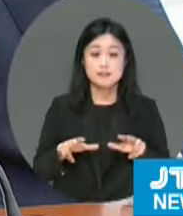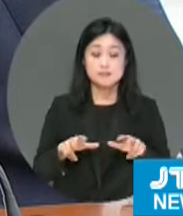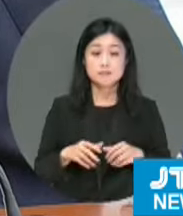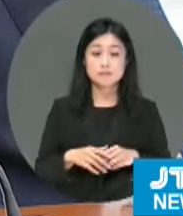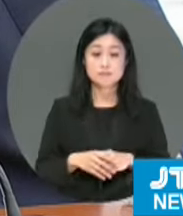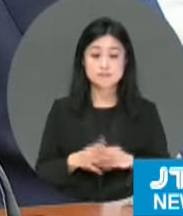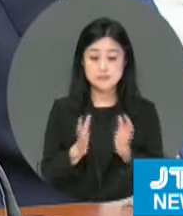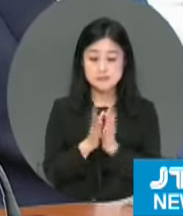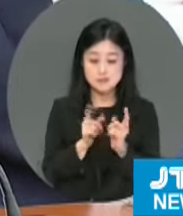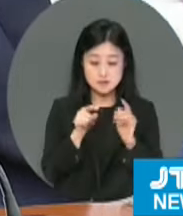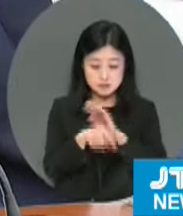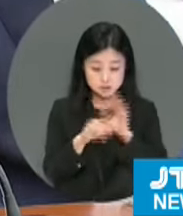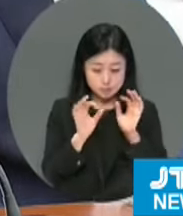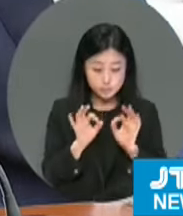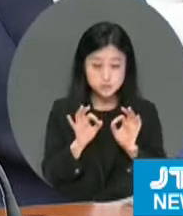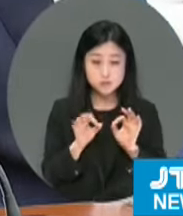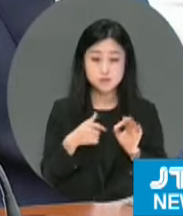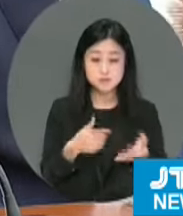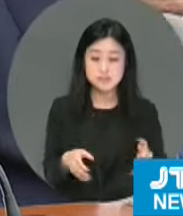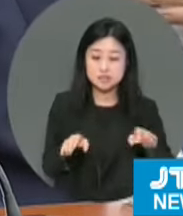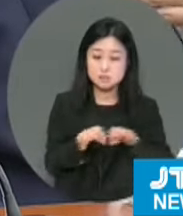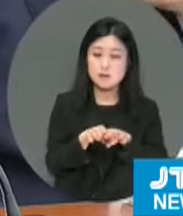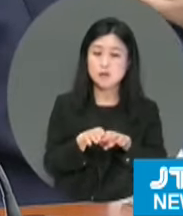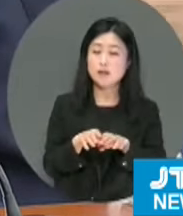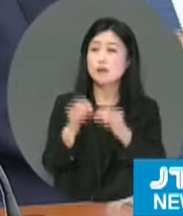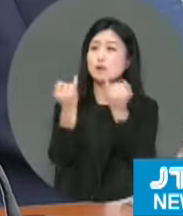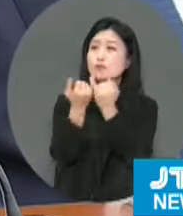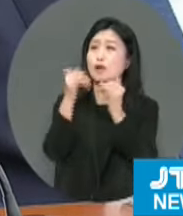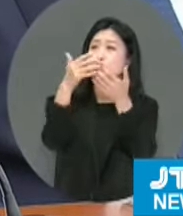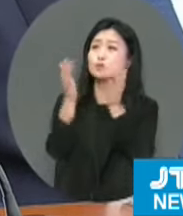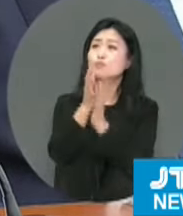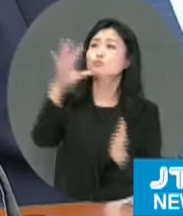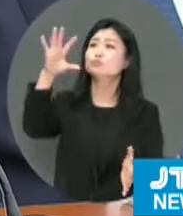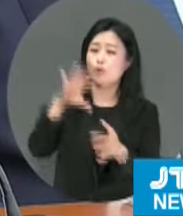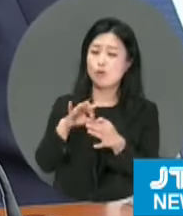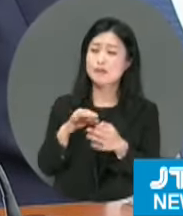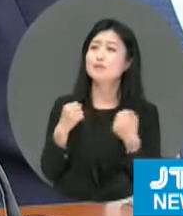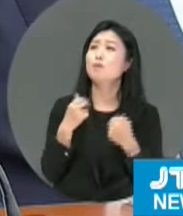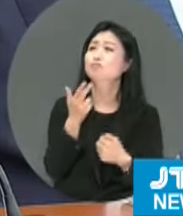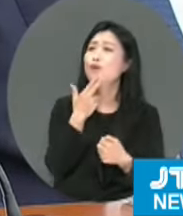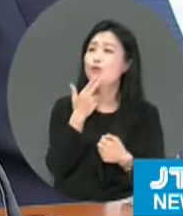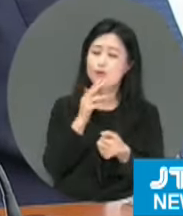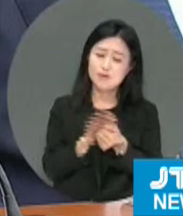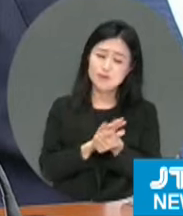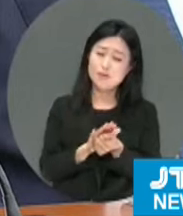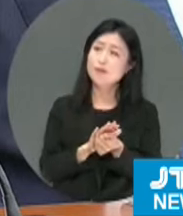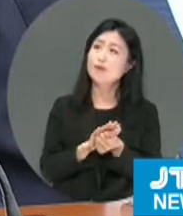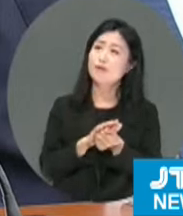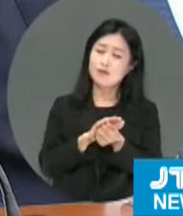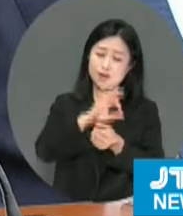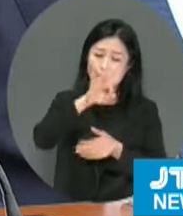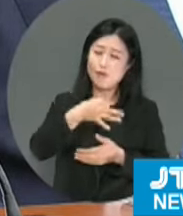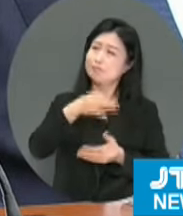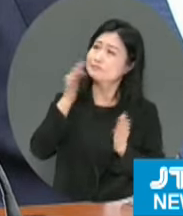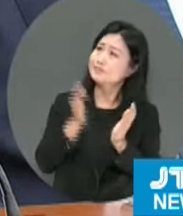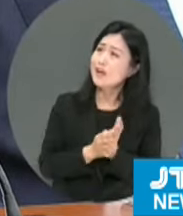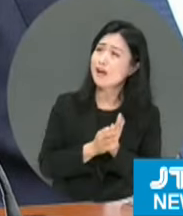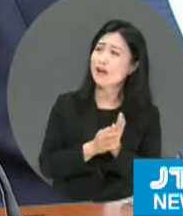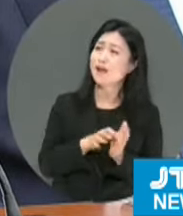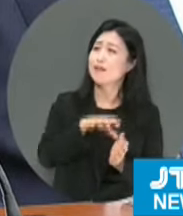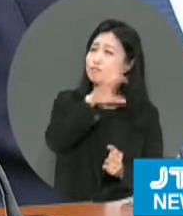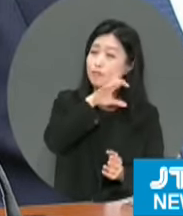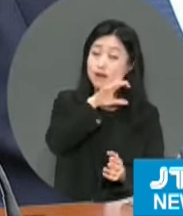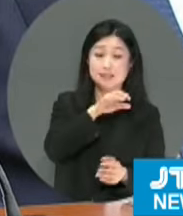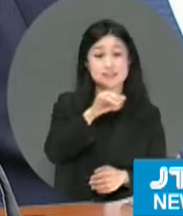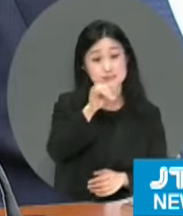내려가 보면 우리 기관은 여가부 소속이어서 힘이 없어, 처우도 제일 엉망이야 라는 얘기를 좀 듣습니다. 이러면